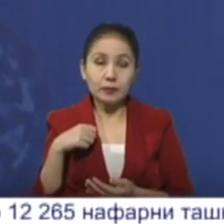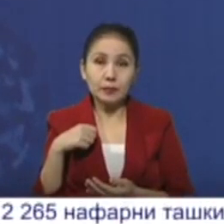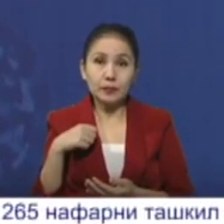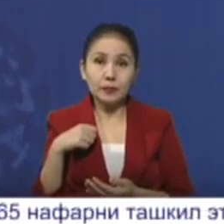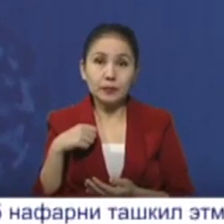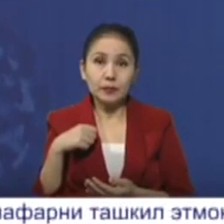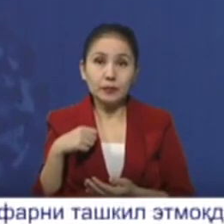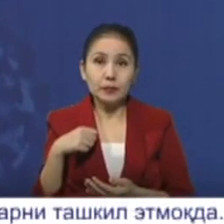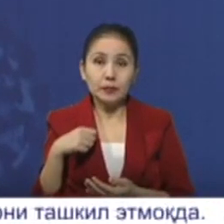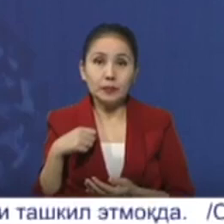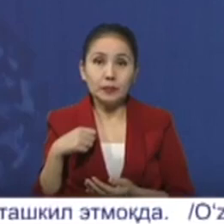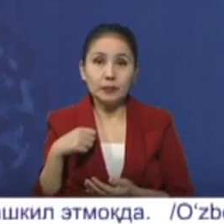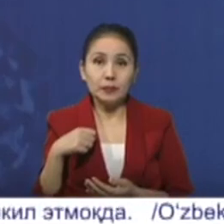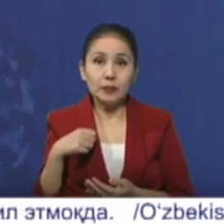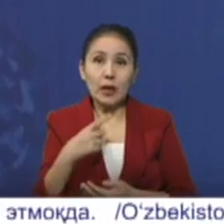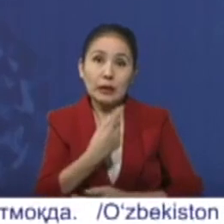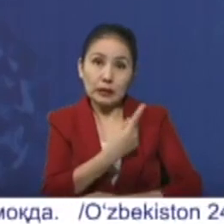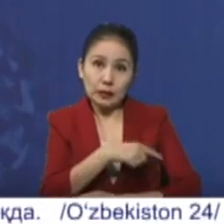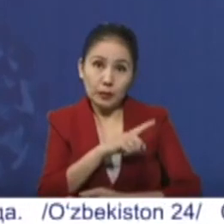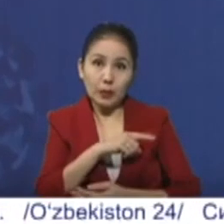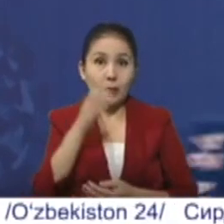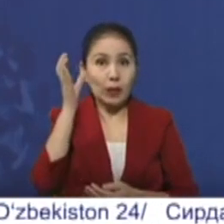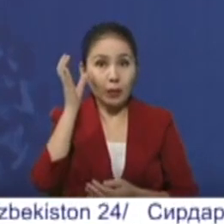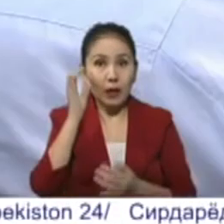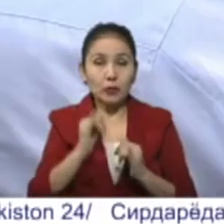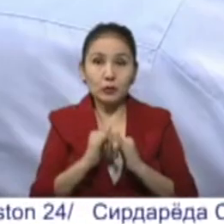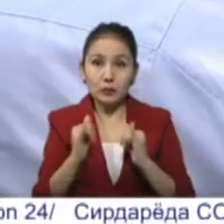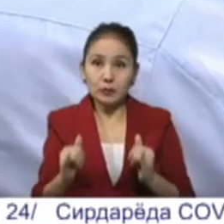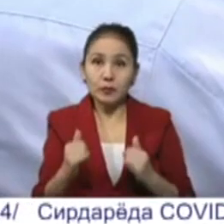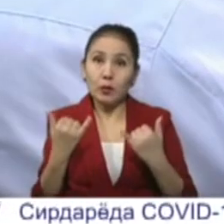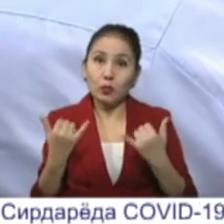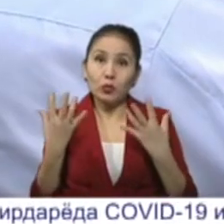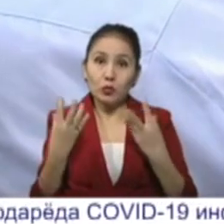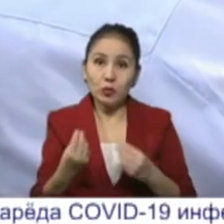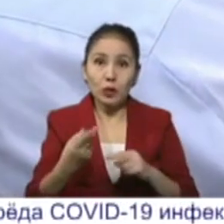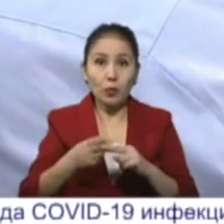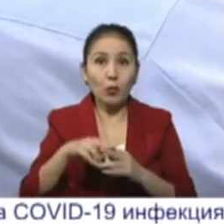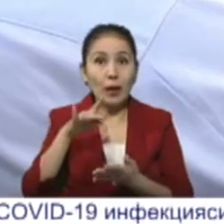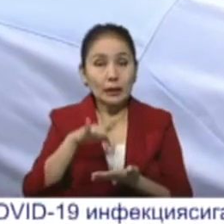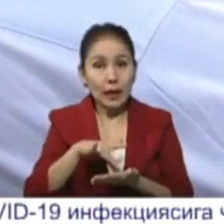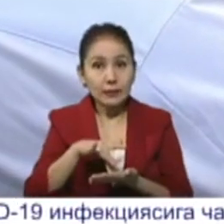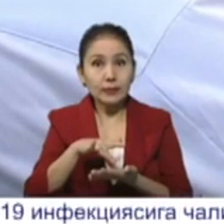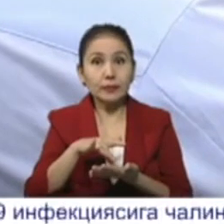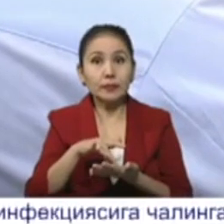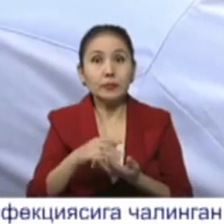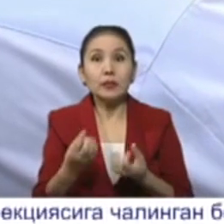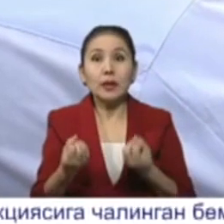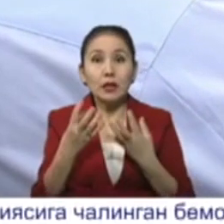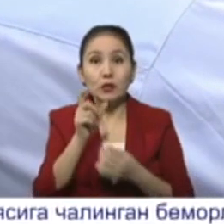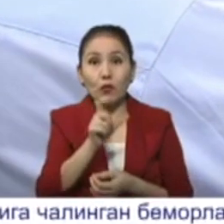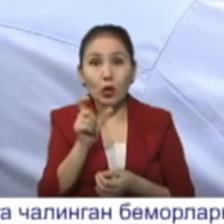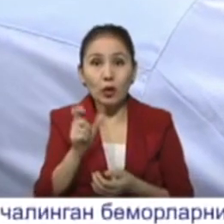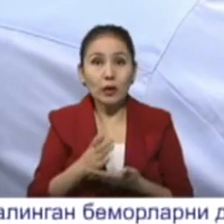deydi tibbiy bilimlarini oshirib borishyapti. Shunday ekan, umuman olganda bugungi kunda mana shu markazni qancha fuqaroga, qancha